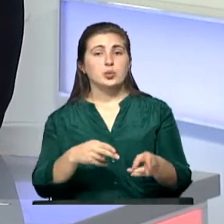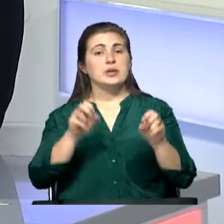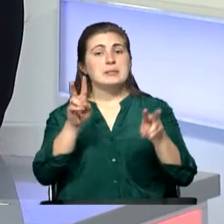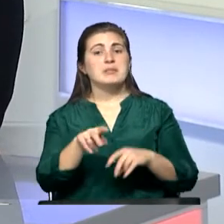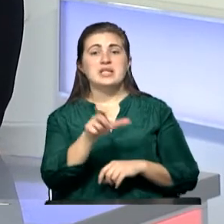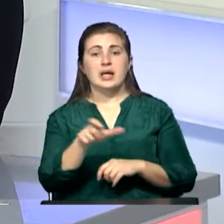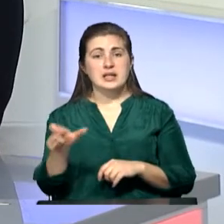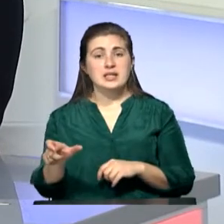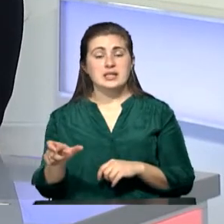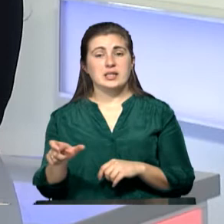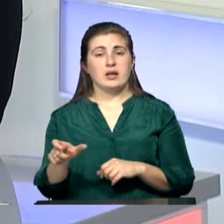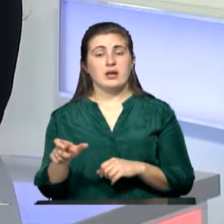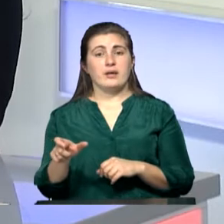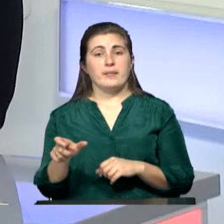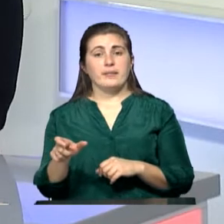специалисты,